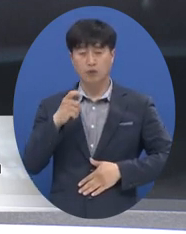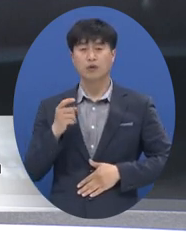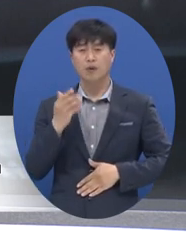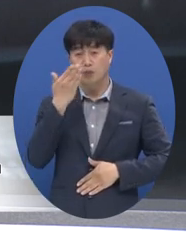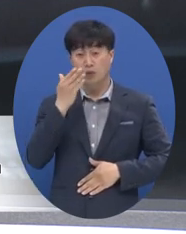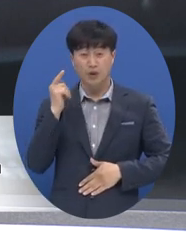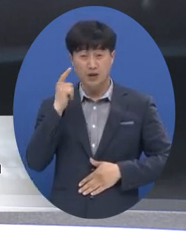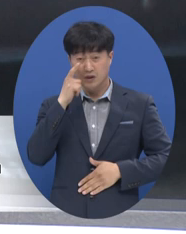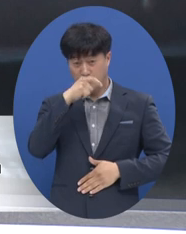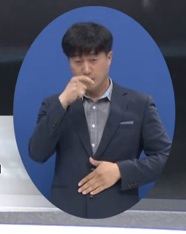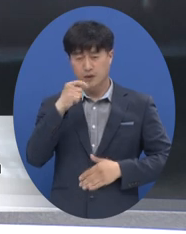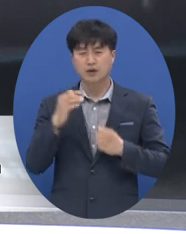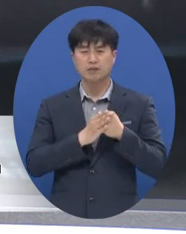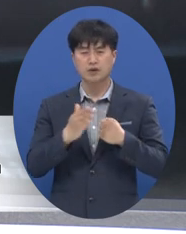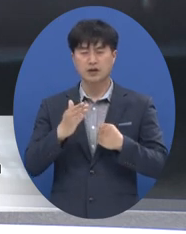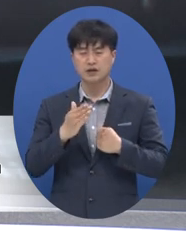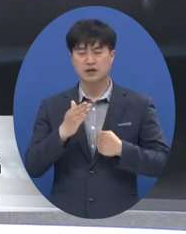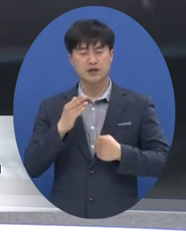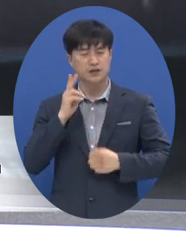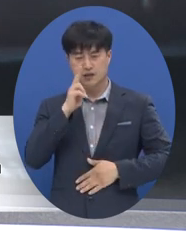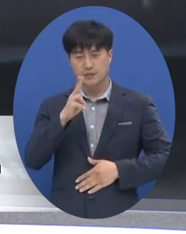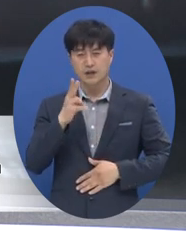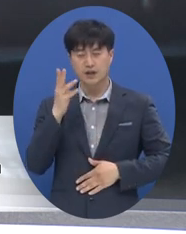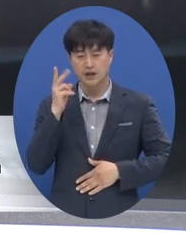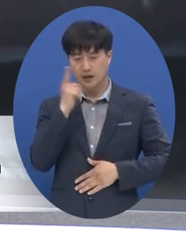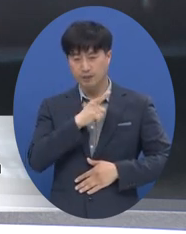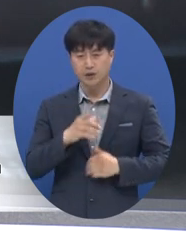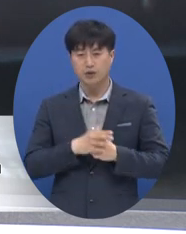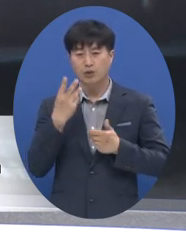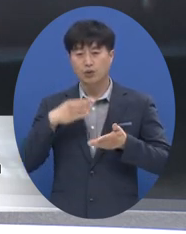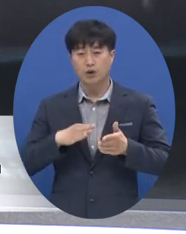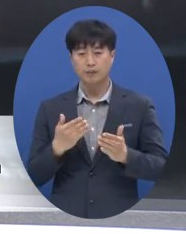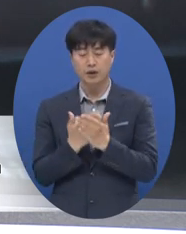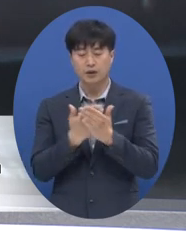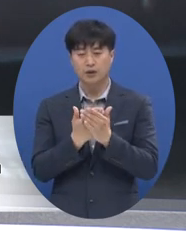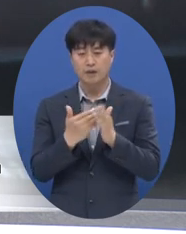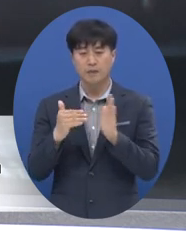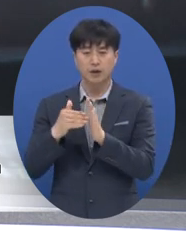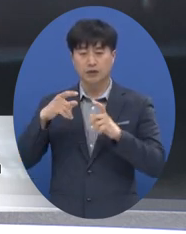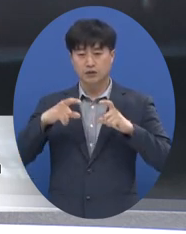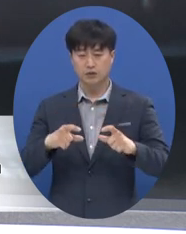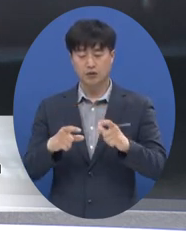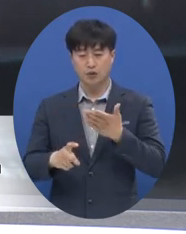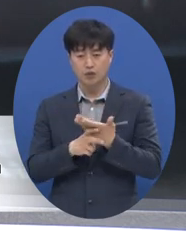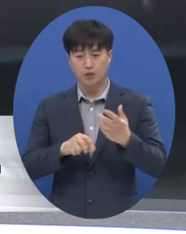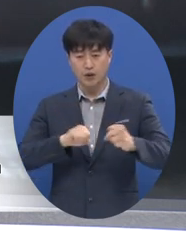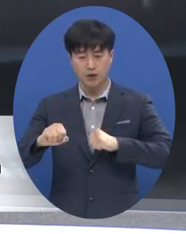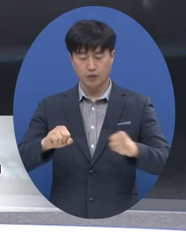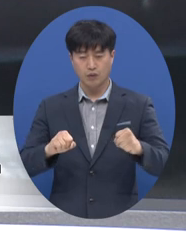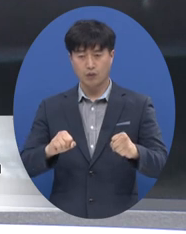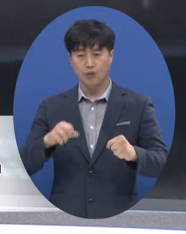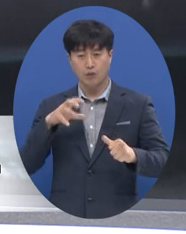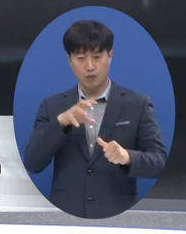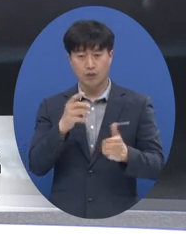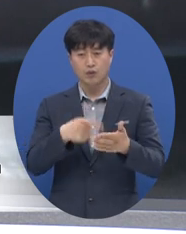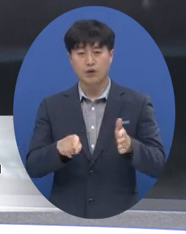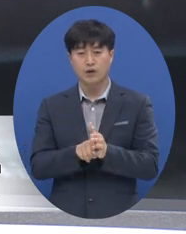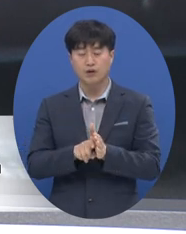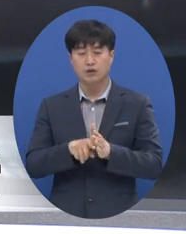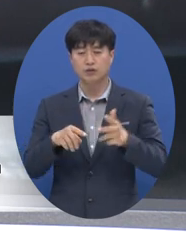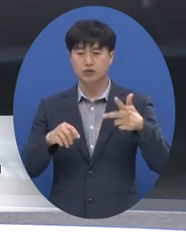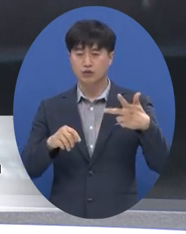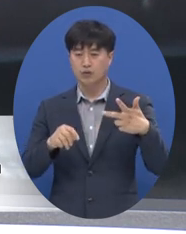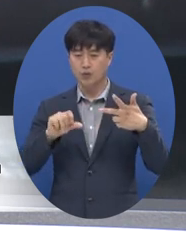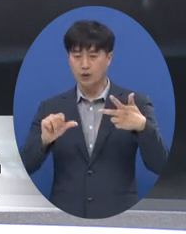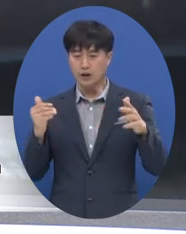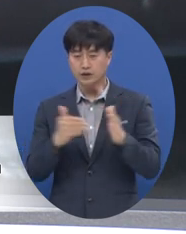물론 위생상 문제로 눈살 찌푸려지는 곳도 많은데요. 경기도가 개발 제한구역에서 벌어지는 불법 행위를 잡기 위해 다음 달인